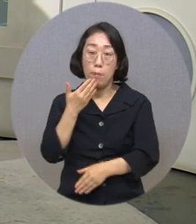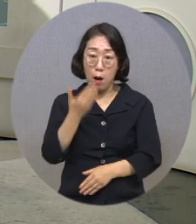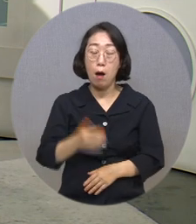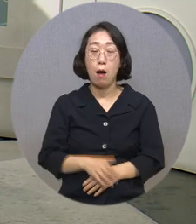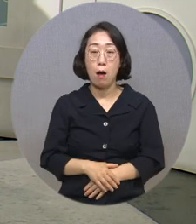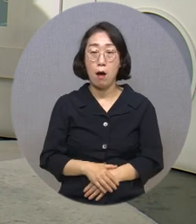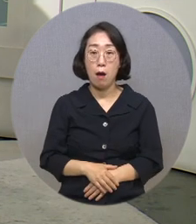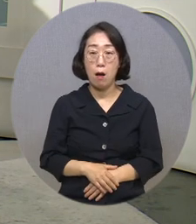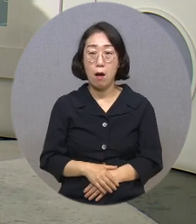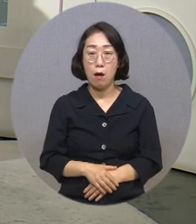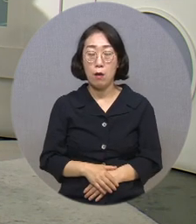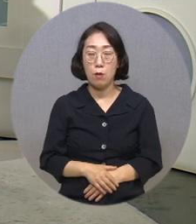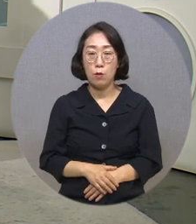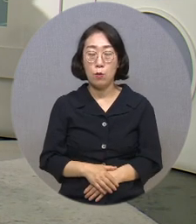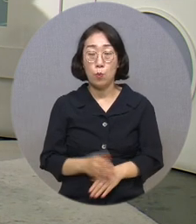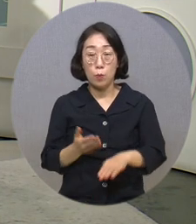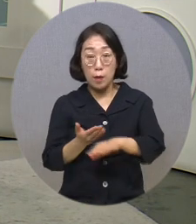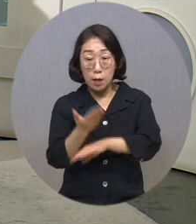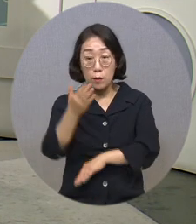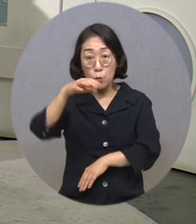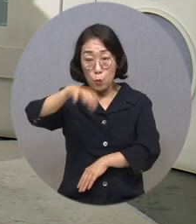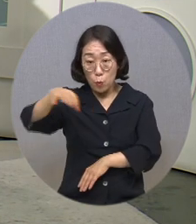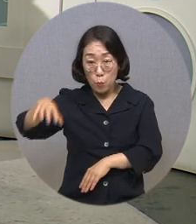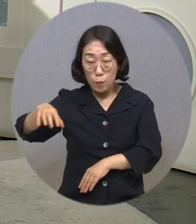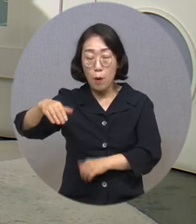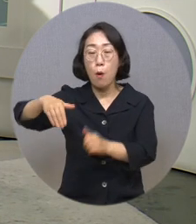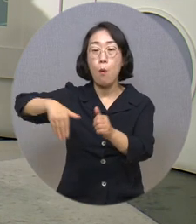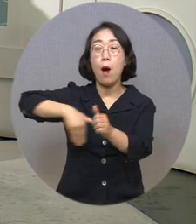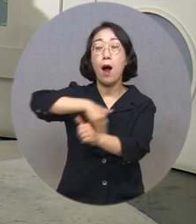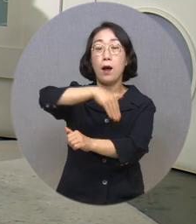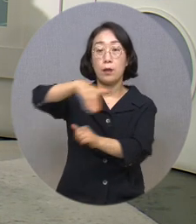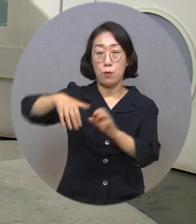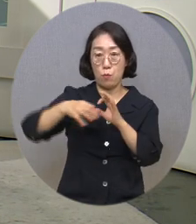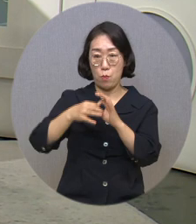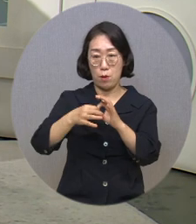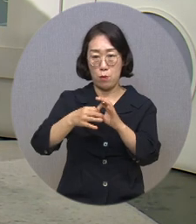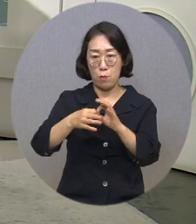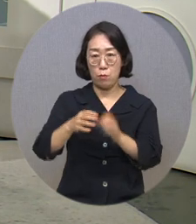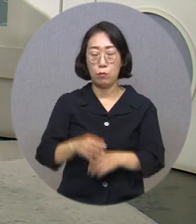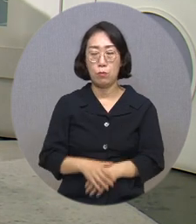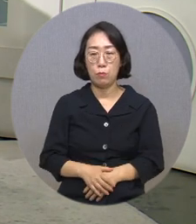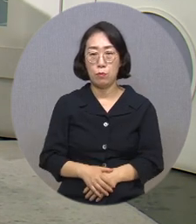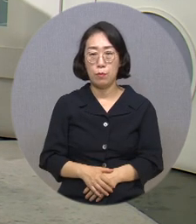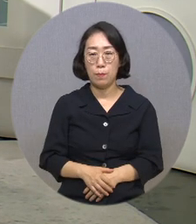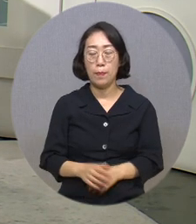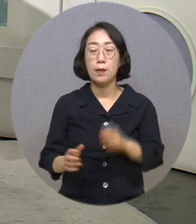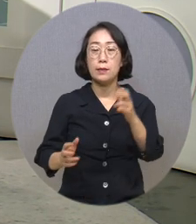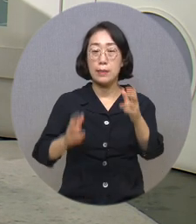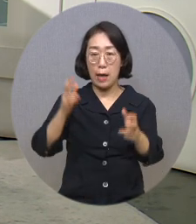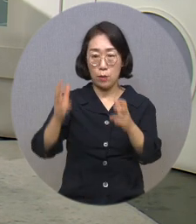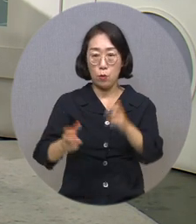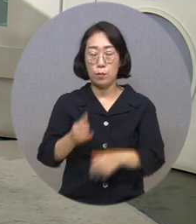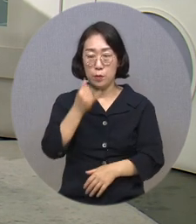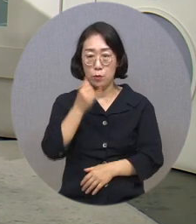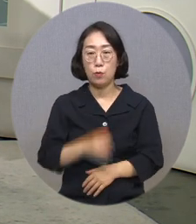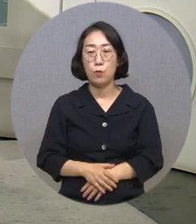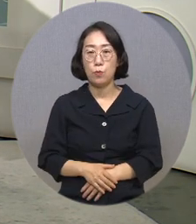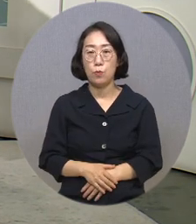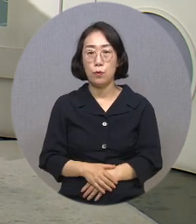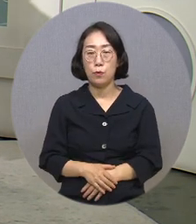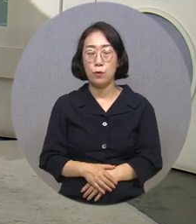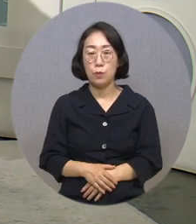있는 그 여러 가지 에너지나 환경 사업도 이렇게 그 과도 그렇고. 자, 그런데 이런